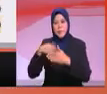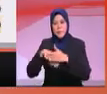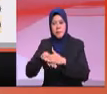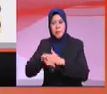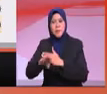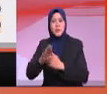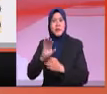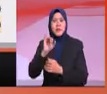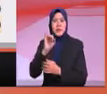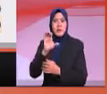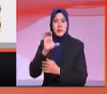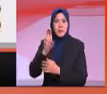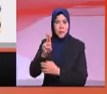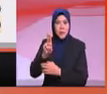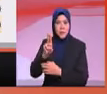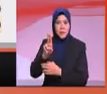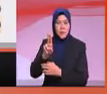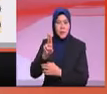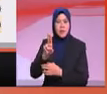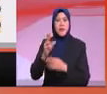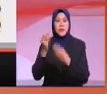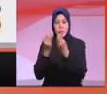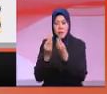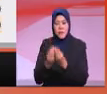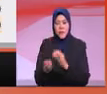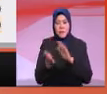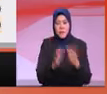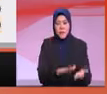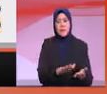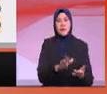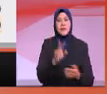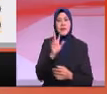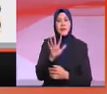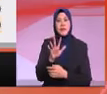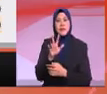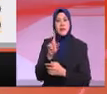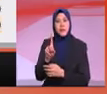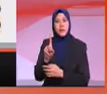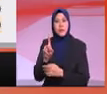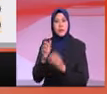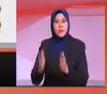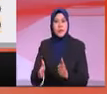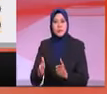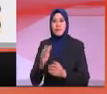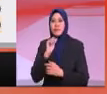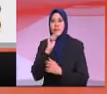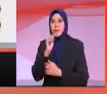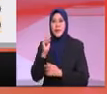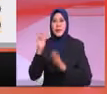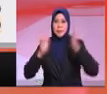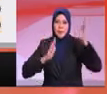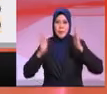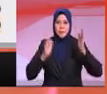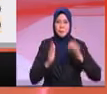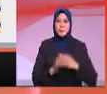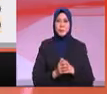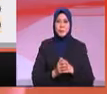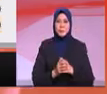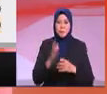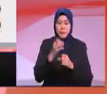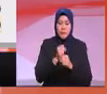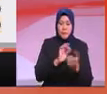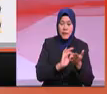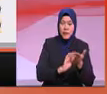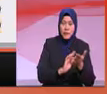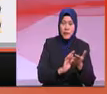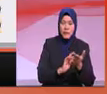dimasukkan ke ICU dan kadar kematian ialah 51 bukan warga negara. Dan yang dapat rawatan